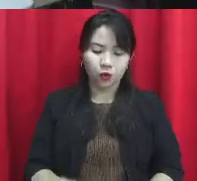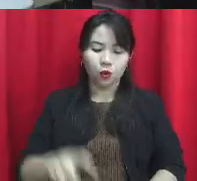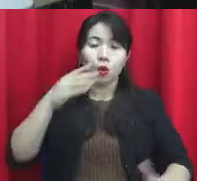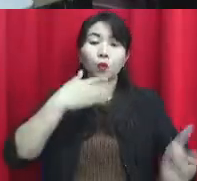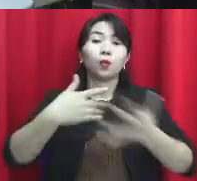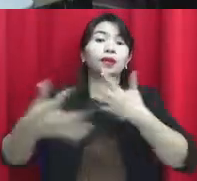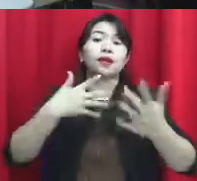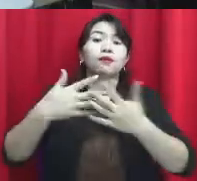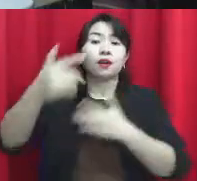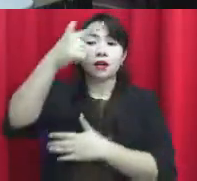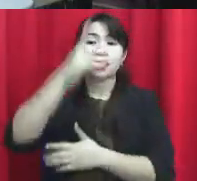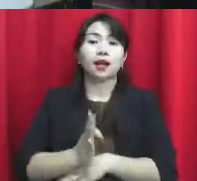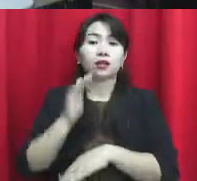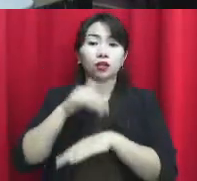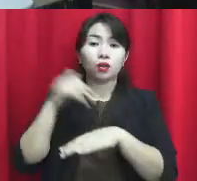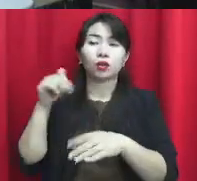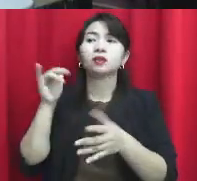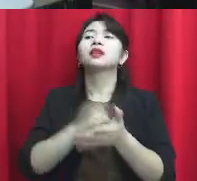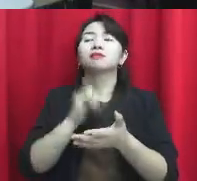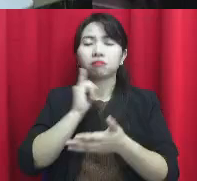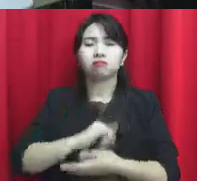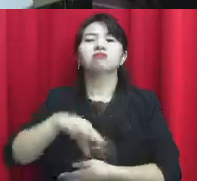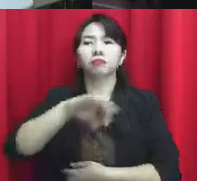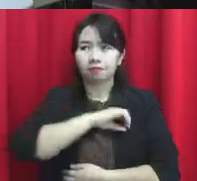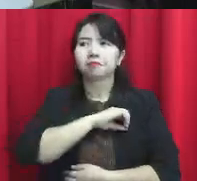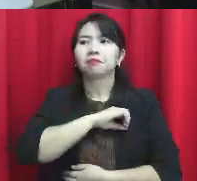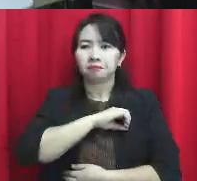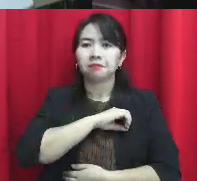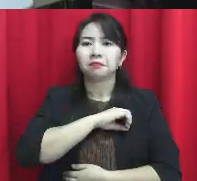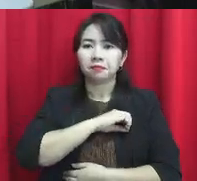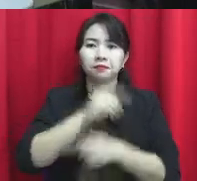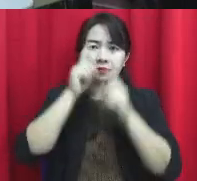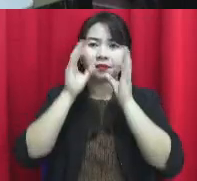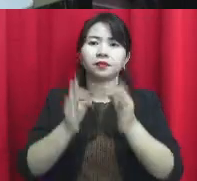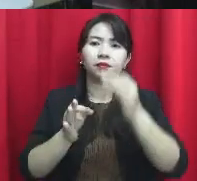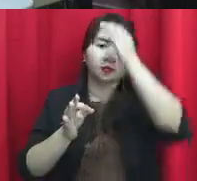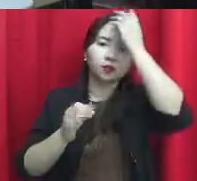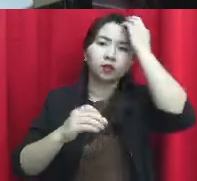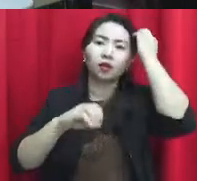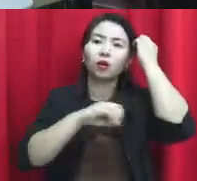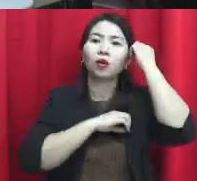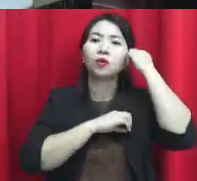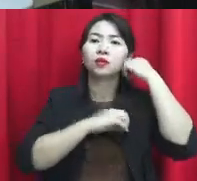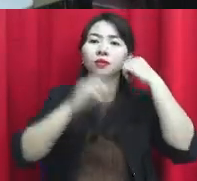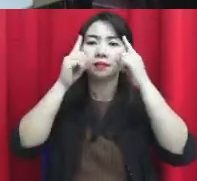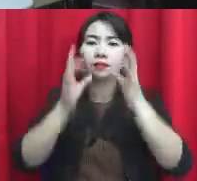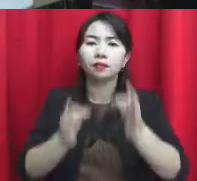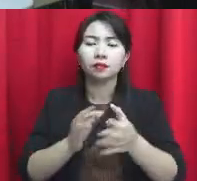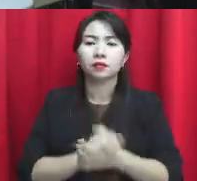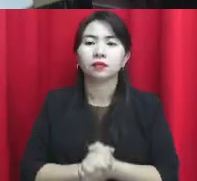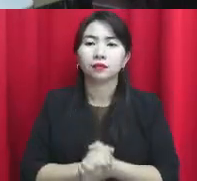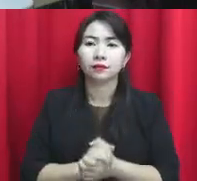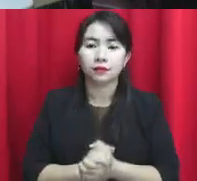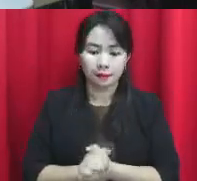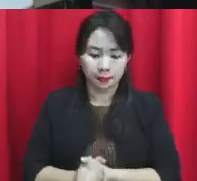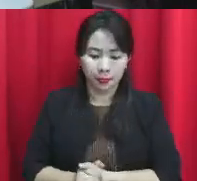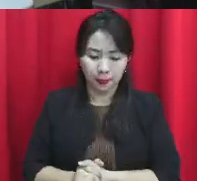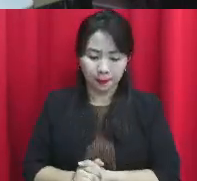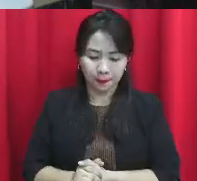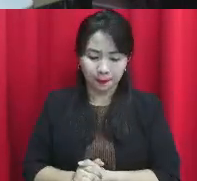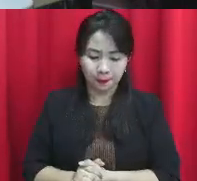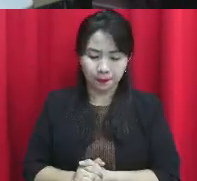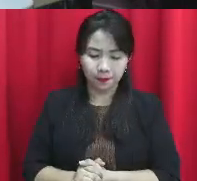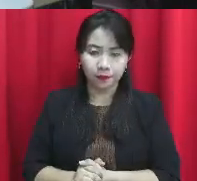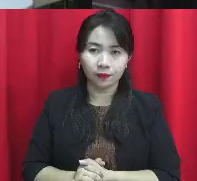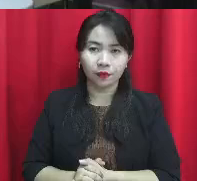sa kanila sa Ministry It's their own ah kumbaga sa kanila yon conviction ng Diyos sa kanila yon kumbaga sarili nila kaya kung sinasabi